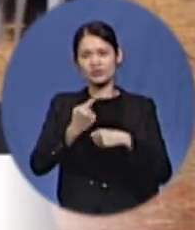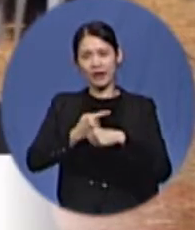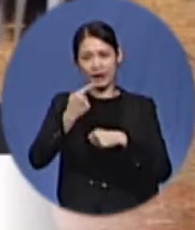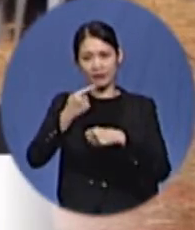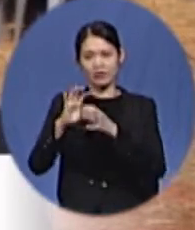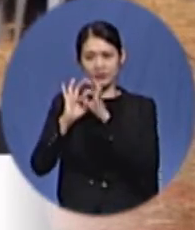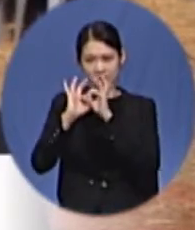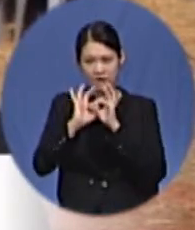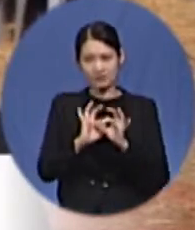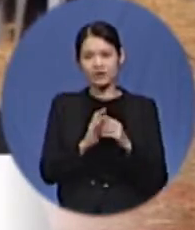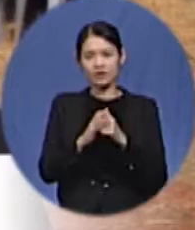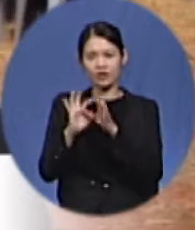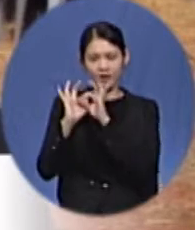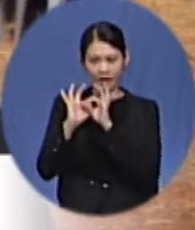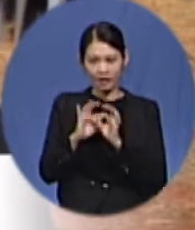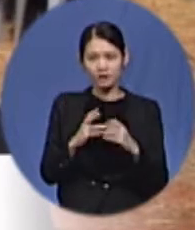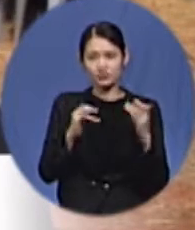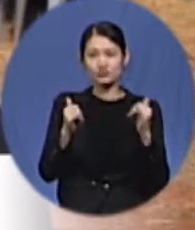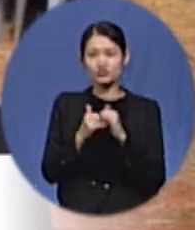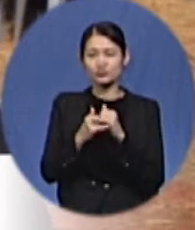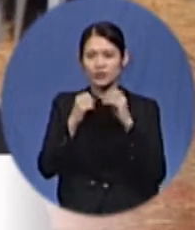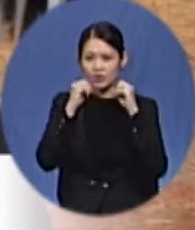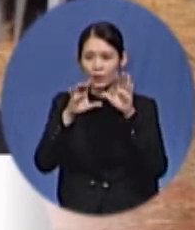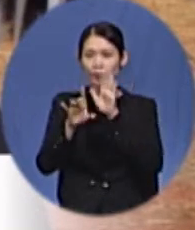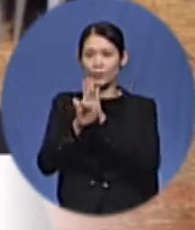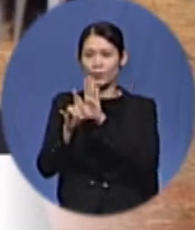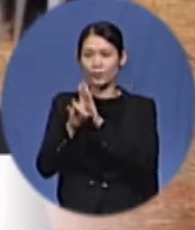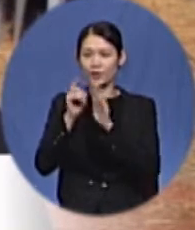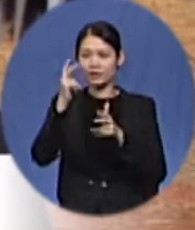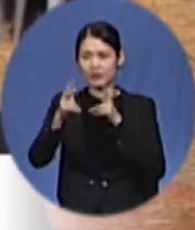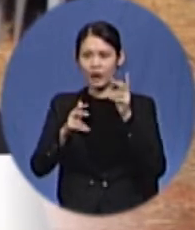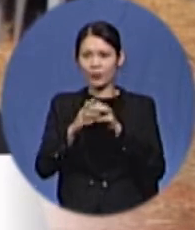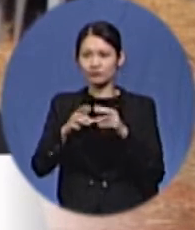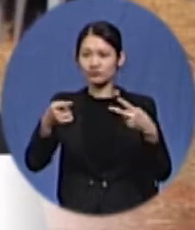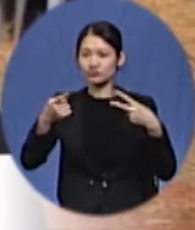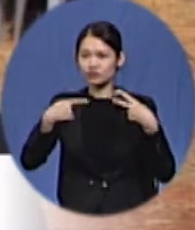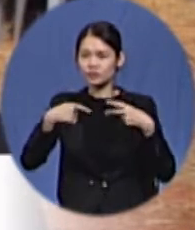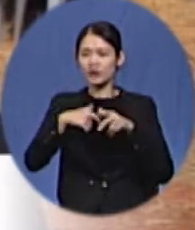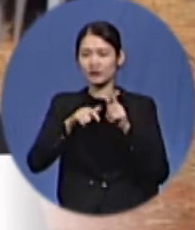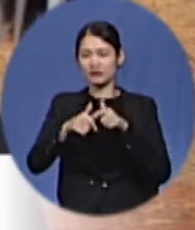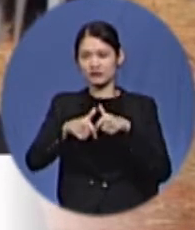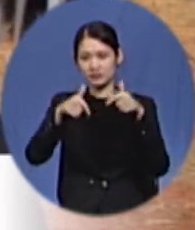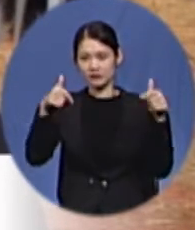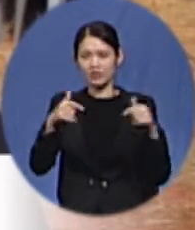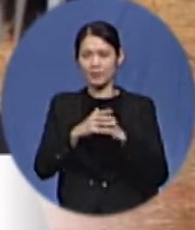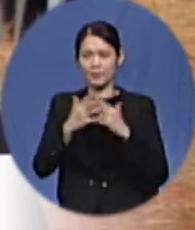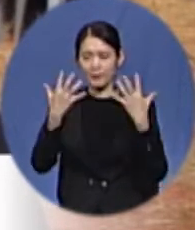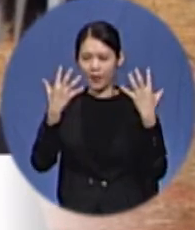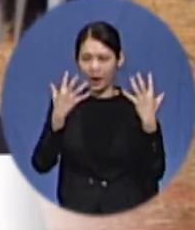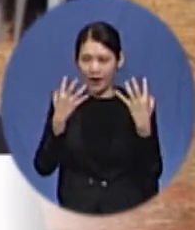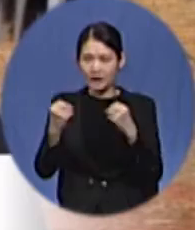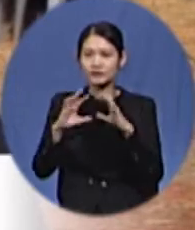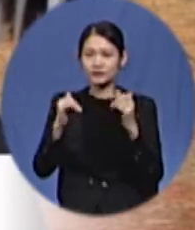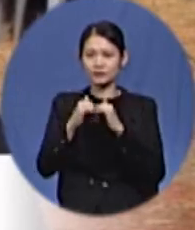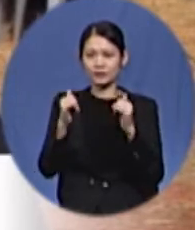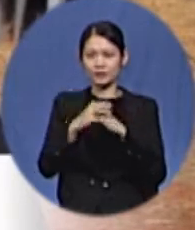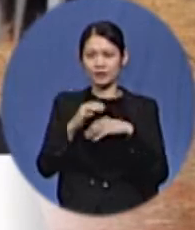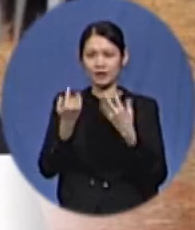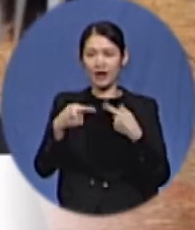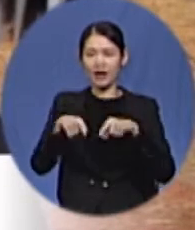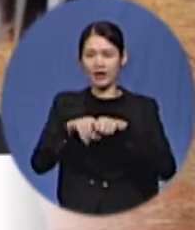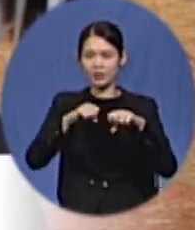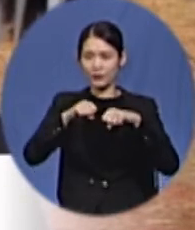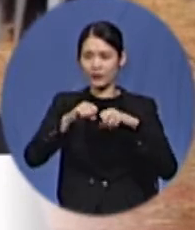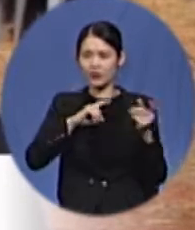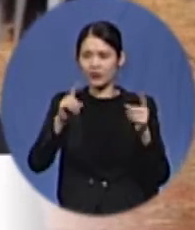이어서 주민 공모 사업을 두 배로 늘려서 더 많은 주민들이 공동체 활성화에